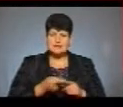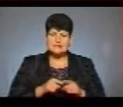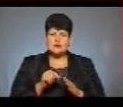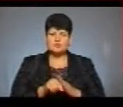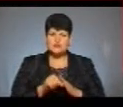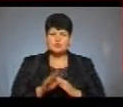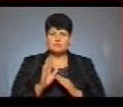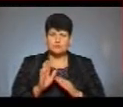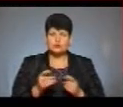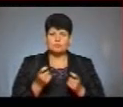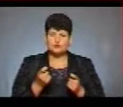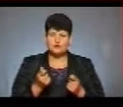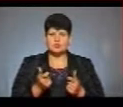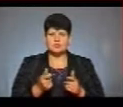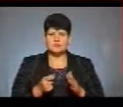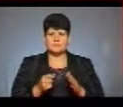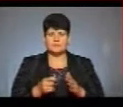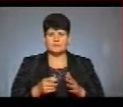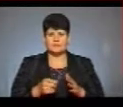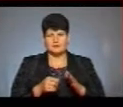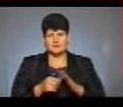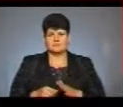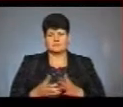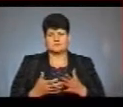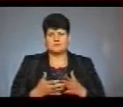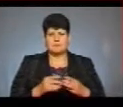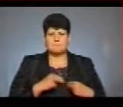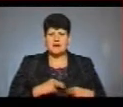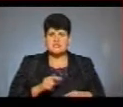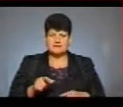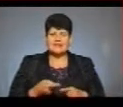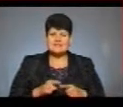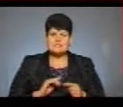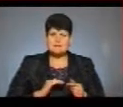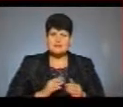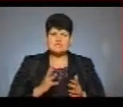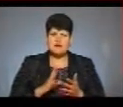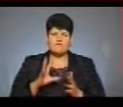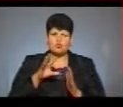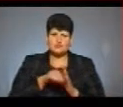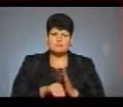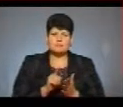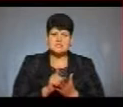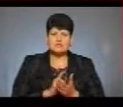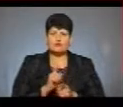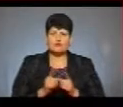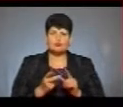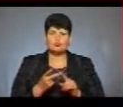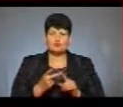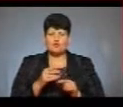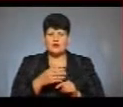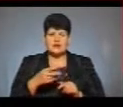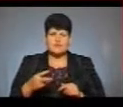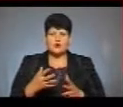означає, що ми будемо трохи дискримінувати найманого працівника. І за це бізнес має включитися в пенсійну реформу другого рівня,